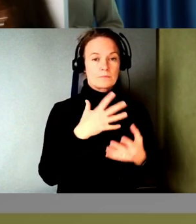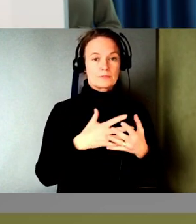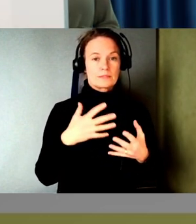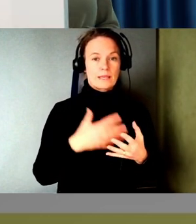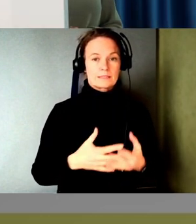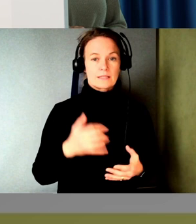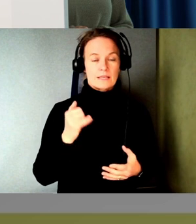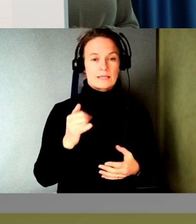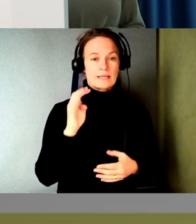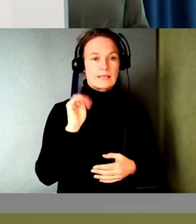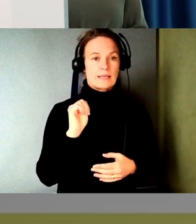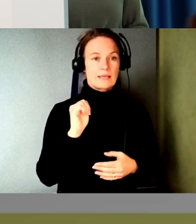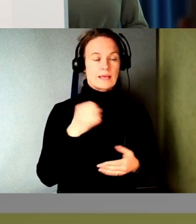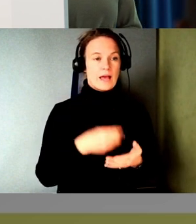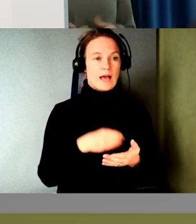just